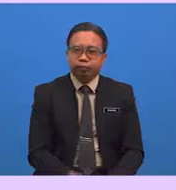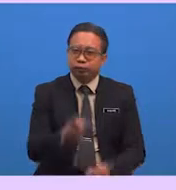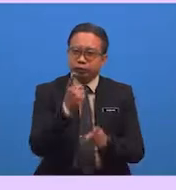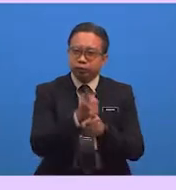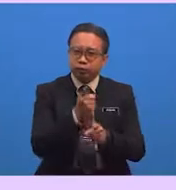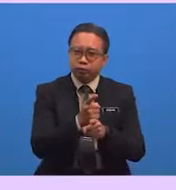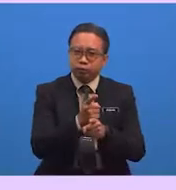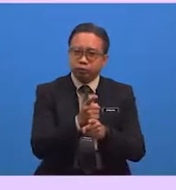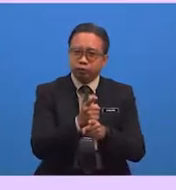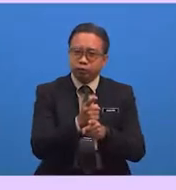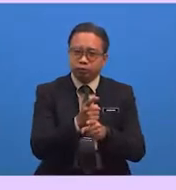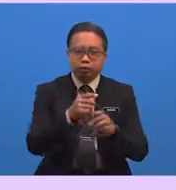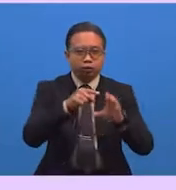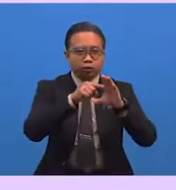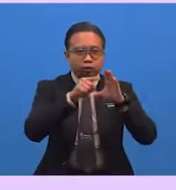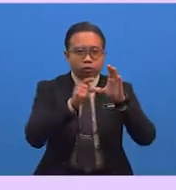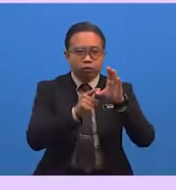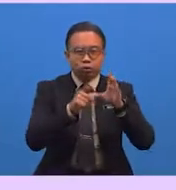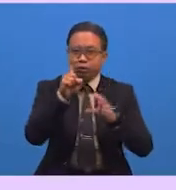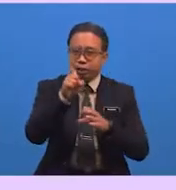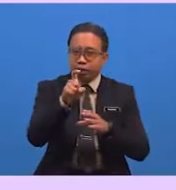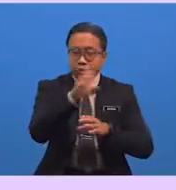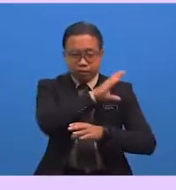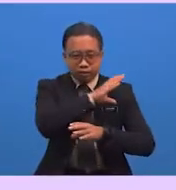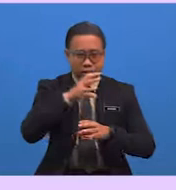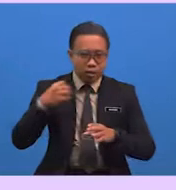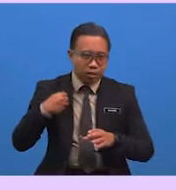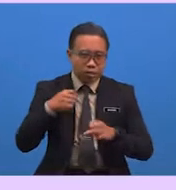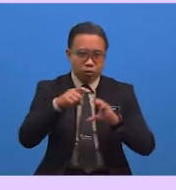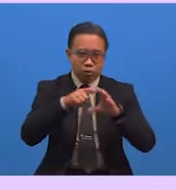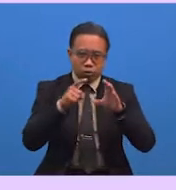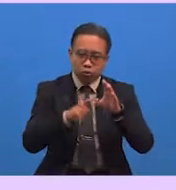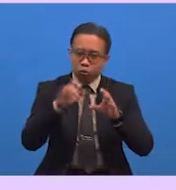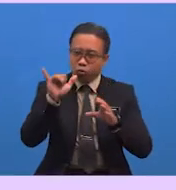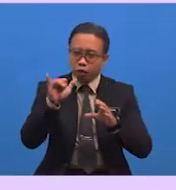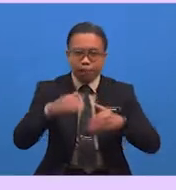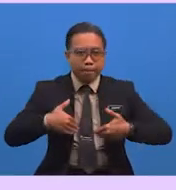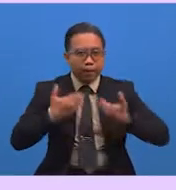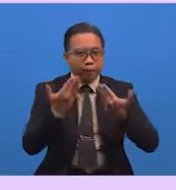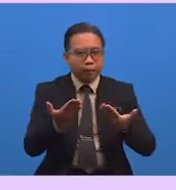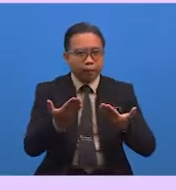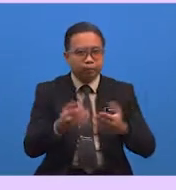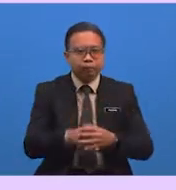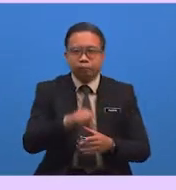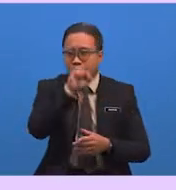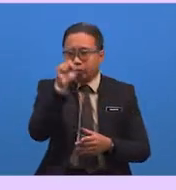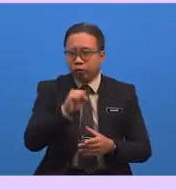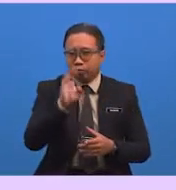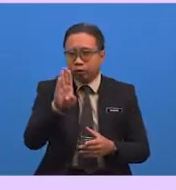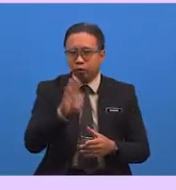Betul! Sudut X dan sudut Y. Bagaimana pula dengan soalan B?